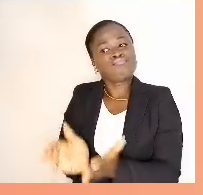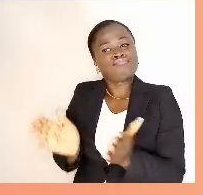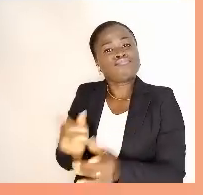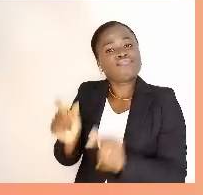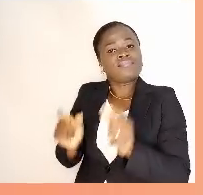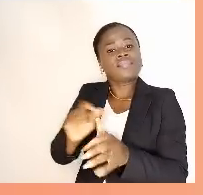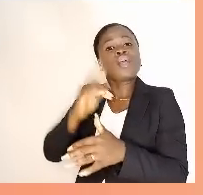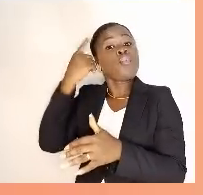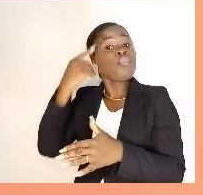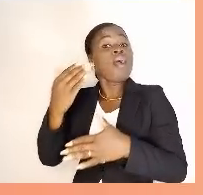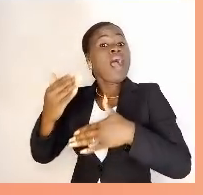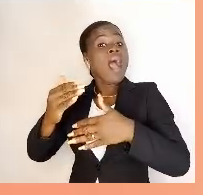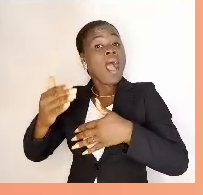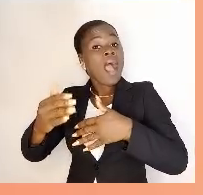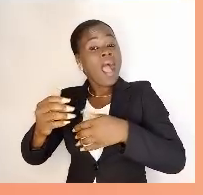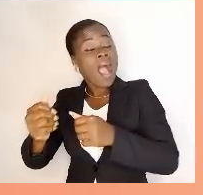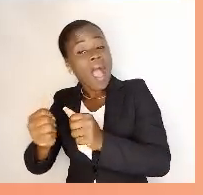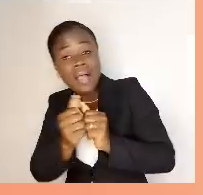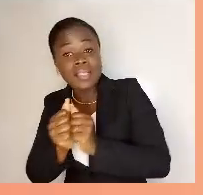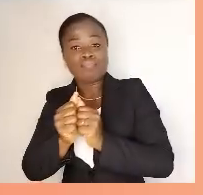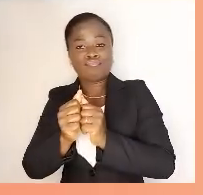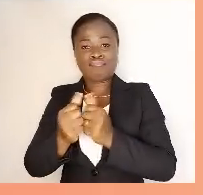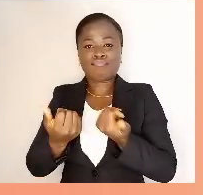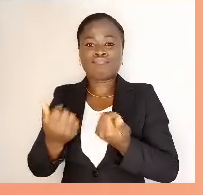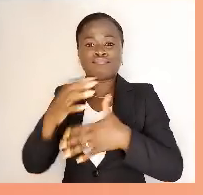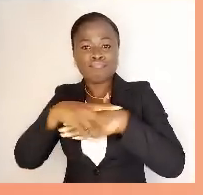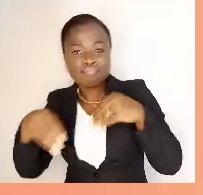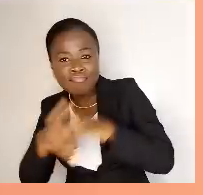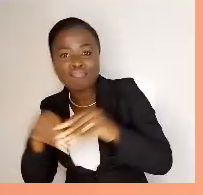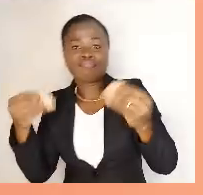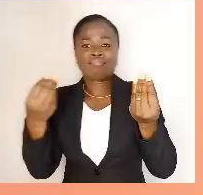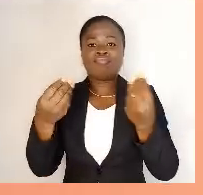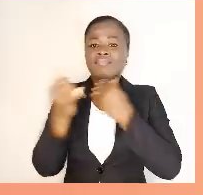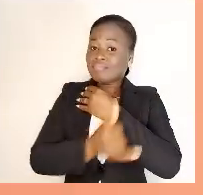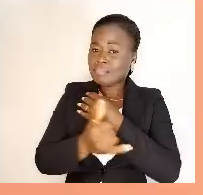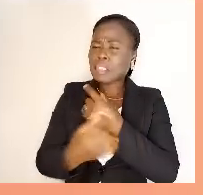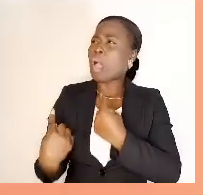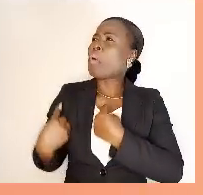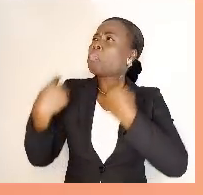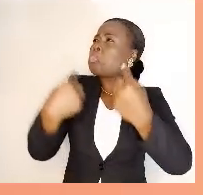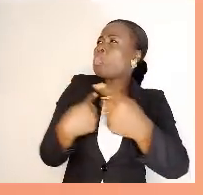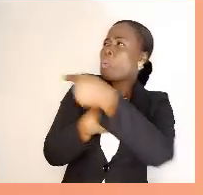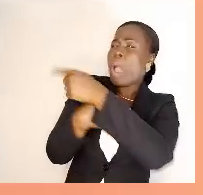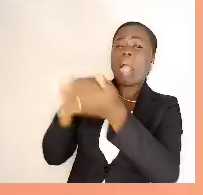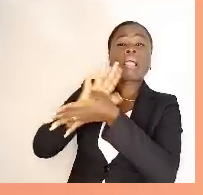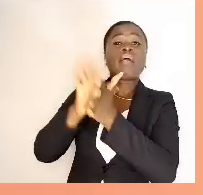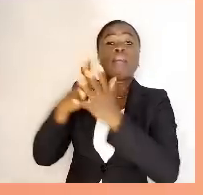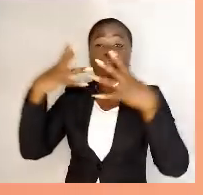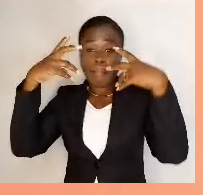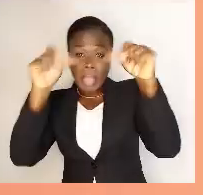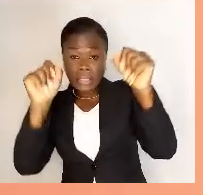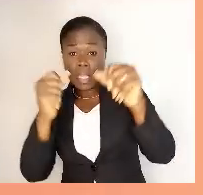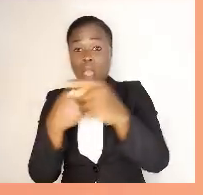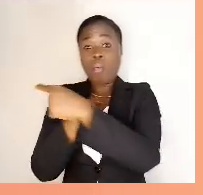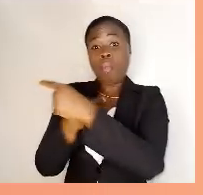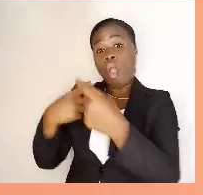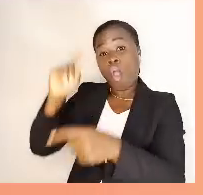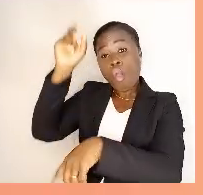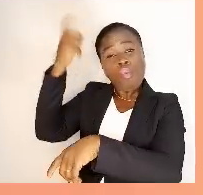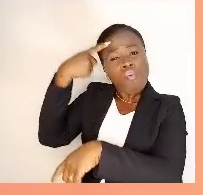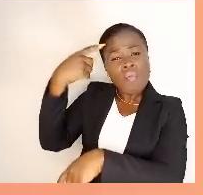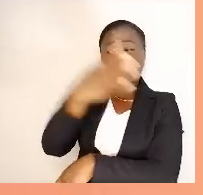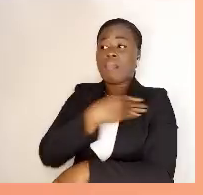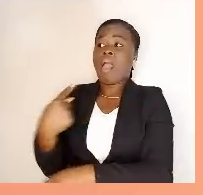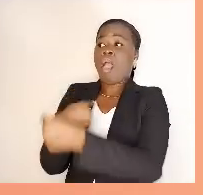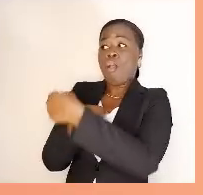guérir ensemble les maux. Et depuis mon investiture à la magistrature suprême, mon